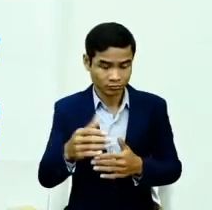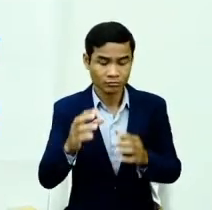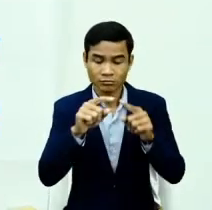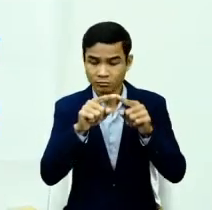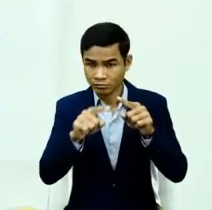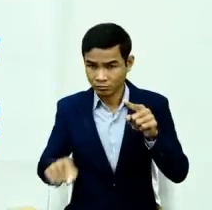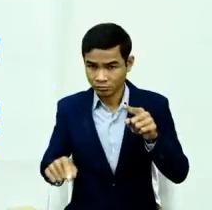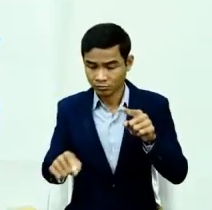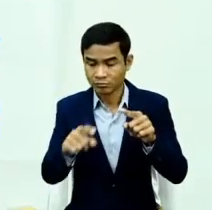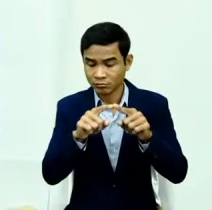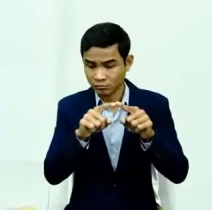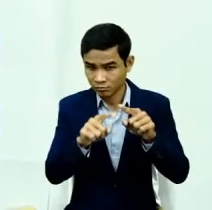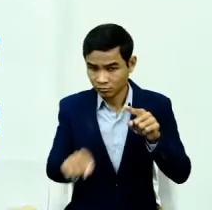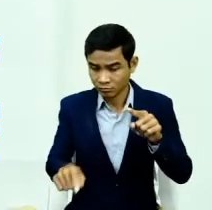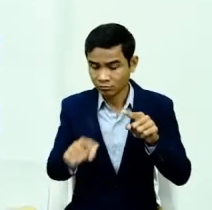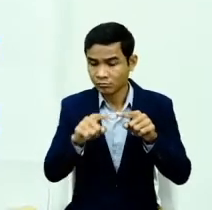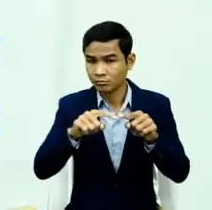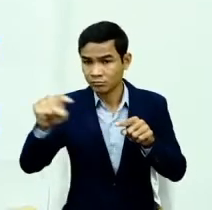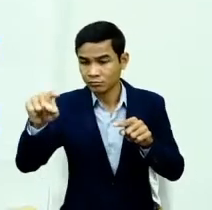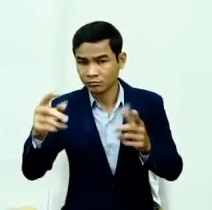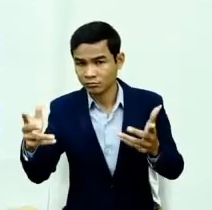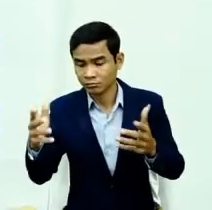chọp nhé